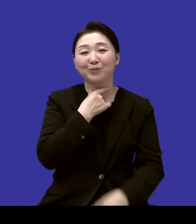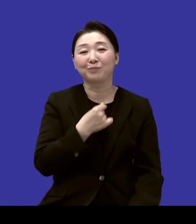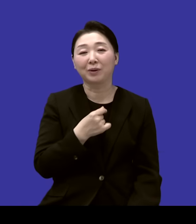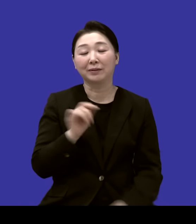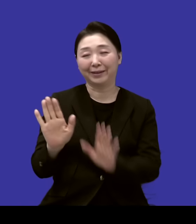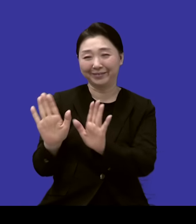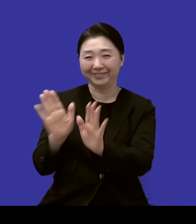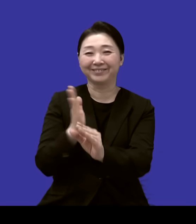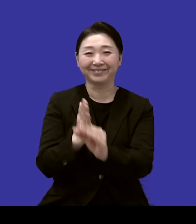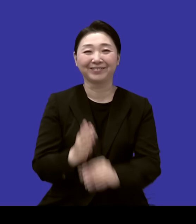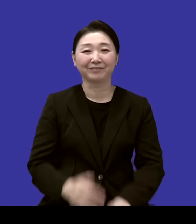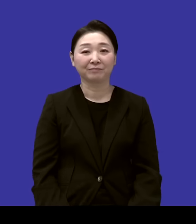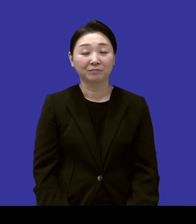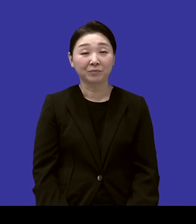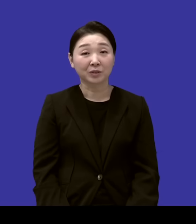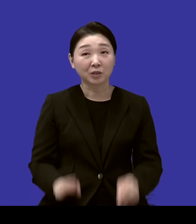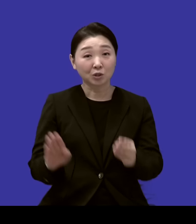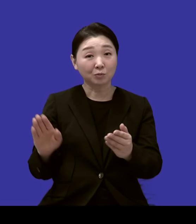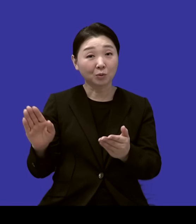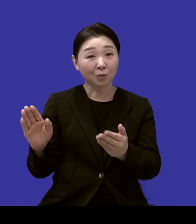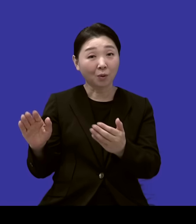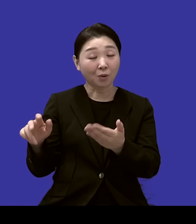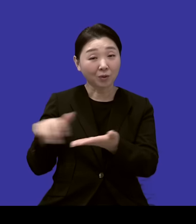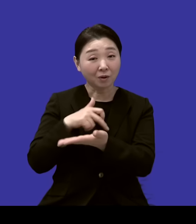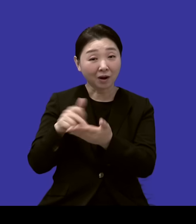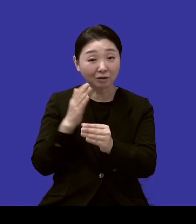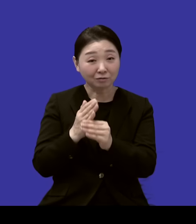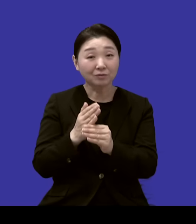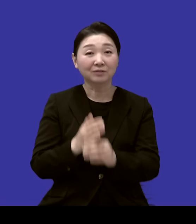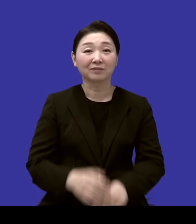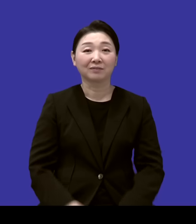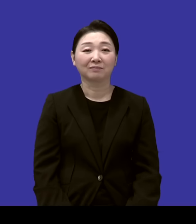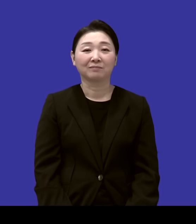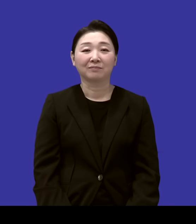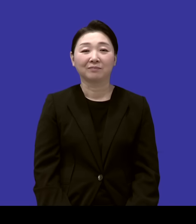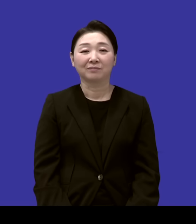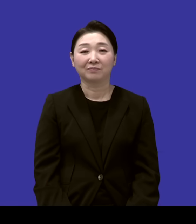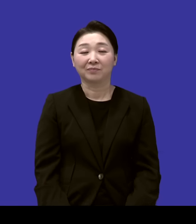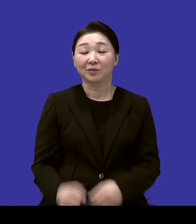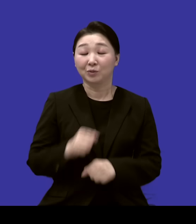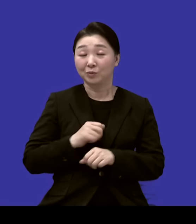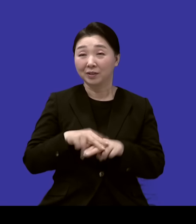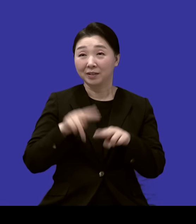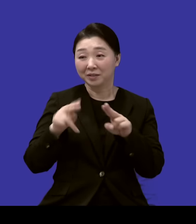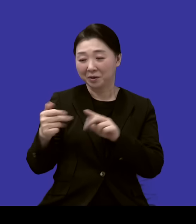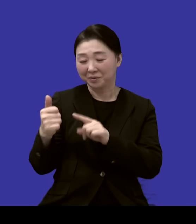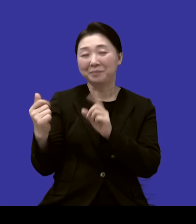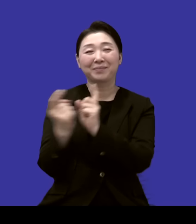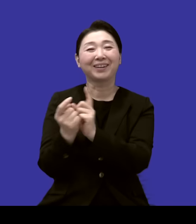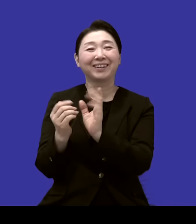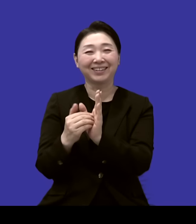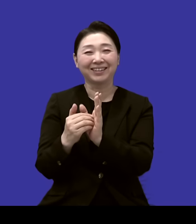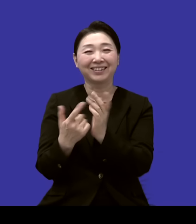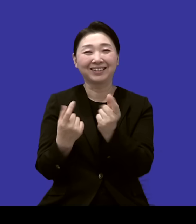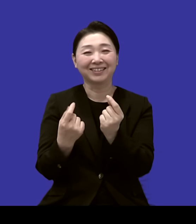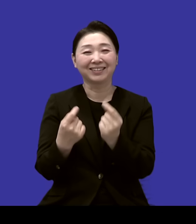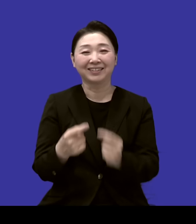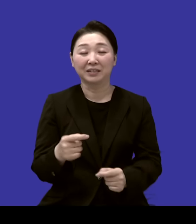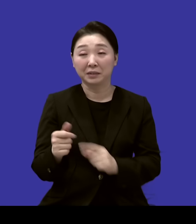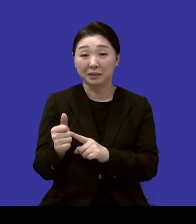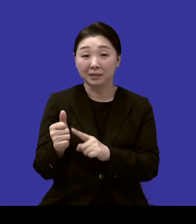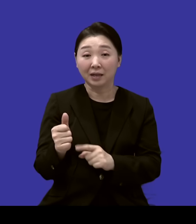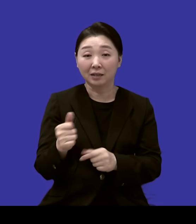제가 거부하고 있습니다. 지금도 연락하시는 거예요, 그 선생님? 네, 지금도 연락을 하고 군대에 제대하고 이분을 제가 만났거든요. 네. 이분을 만났는데